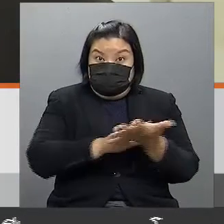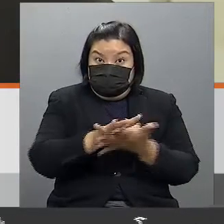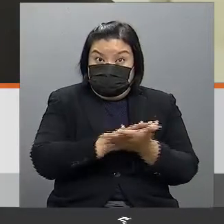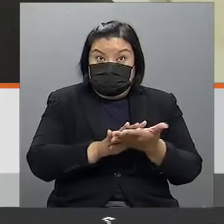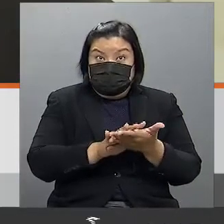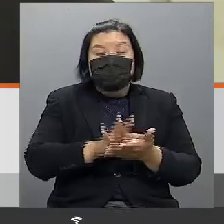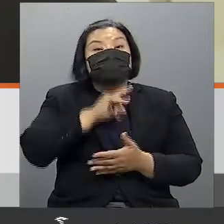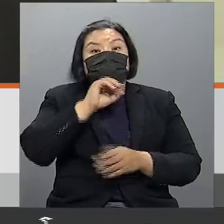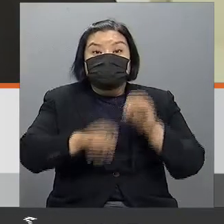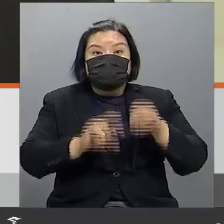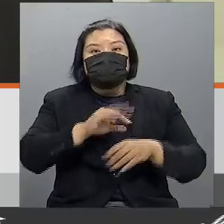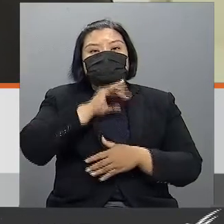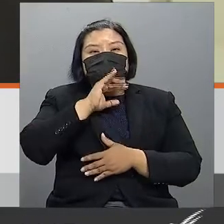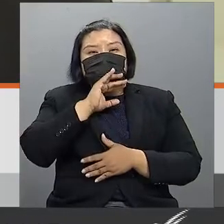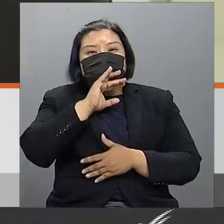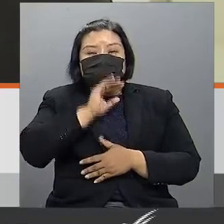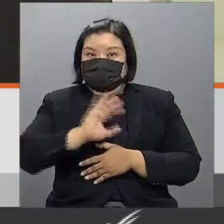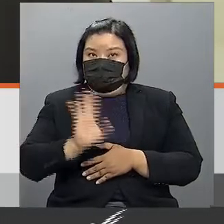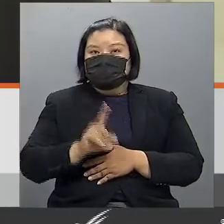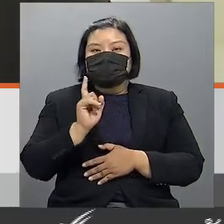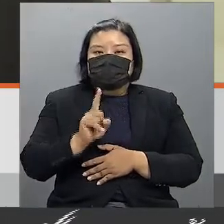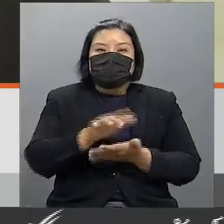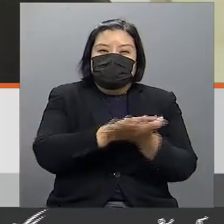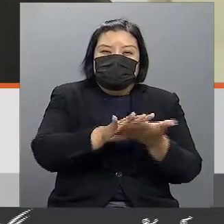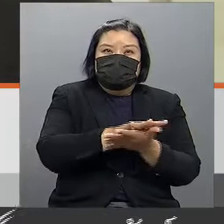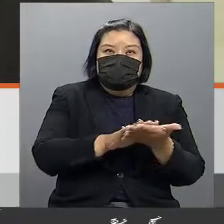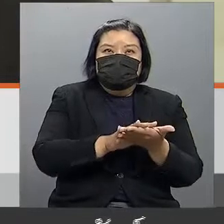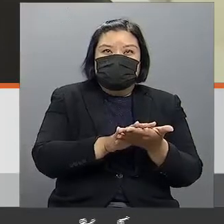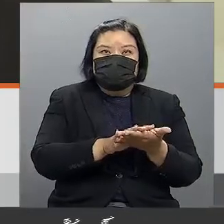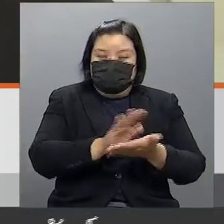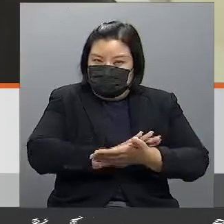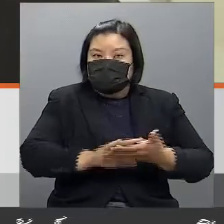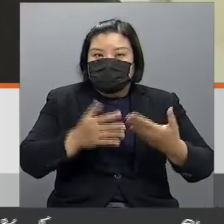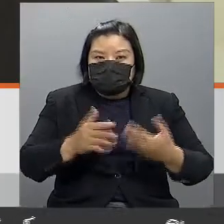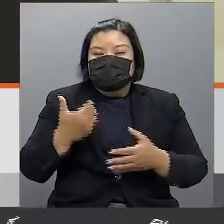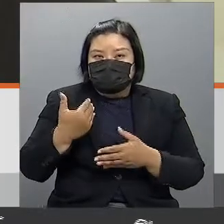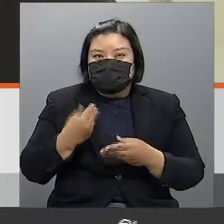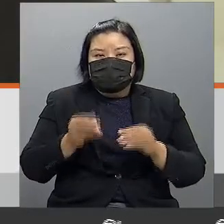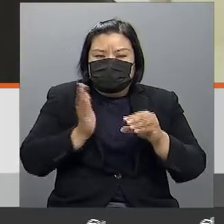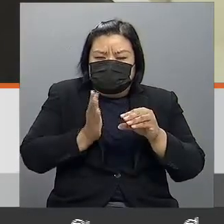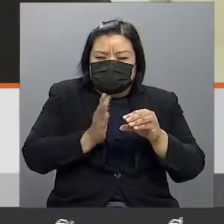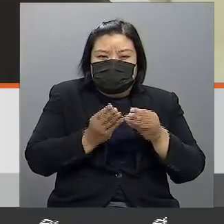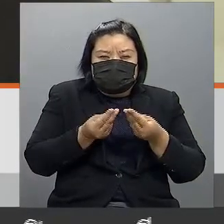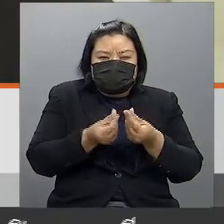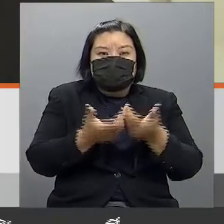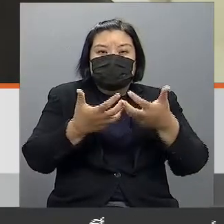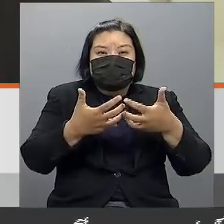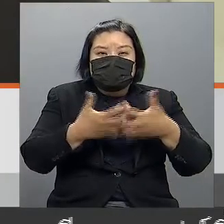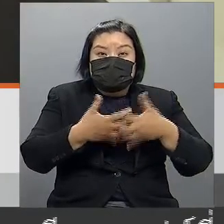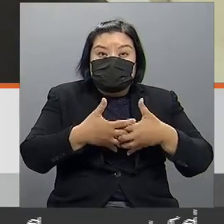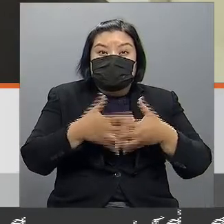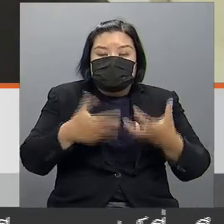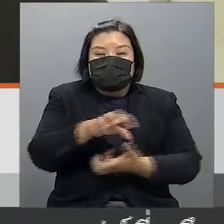ามเป็นปริมาณอาหารติดเข้ามาอย่างนี้ก็คือเราจะเอามาย่อยเป็นชิ้นเล็กๆแล้วจะเอามาผสมเข้าไปใน